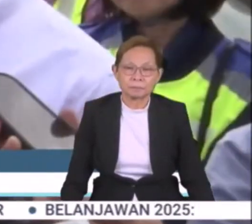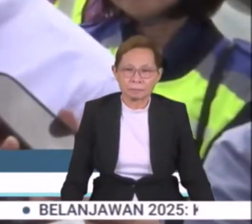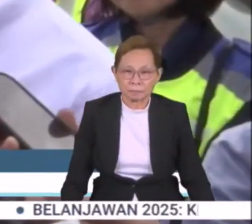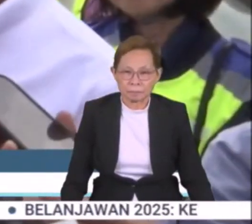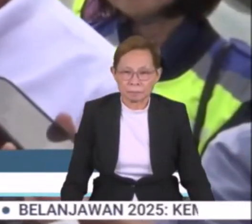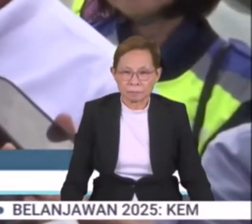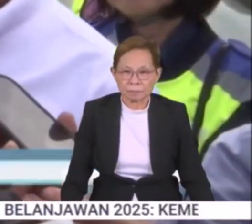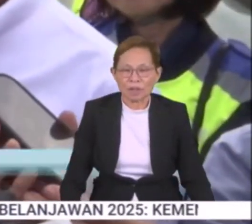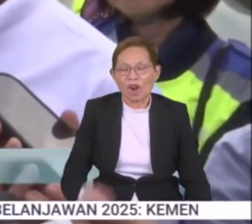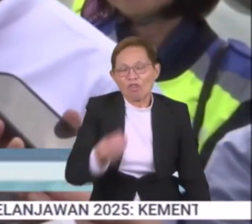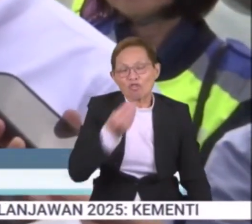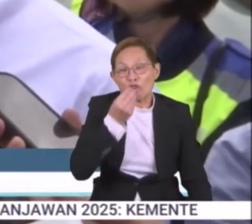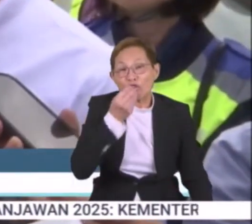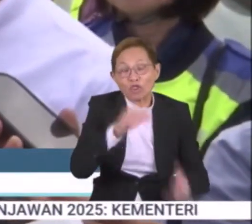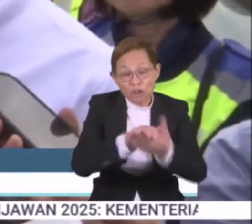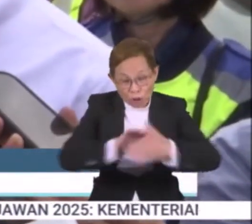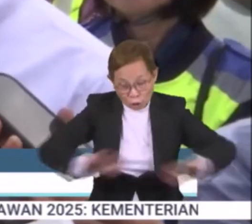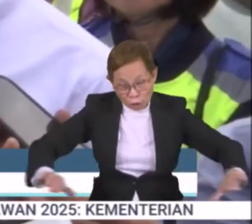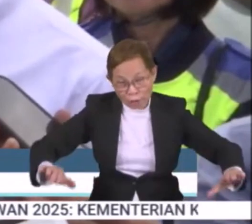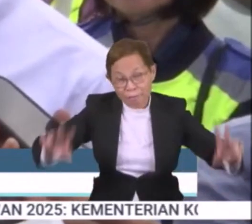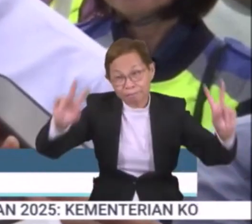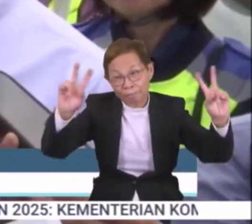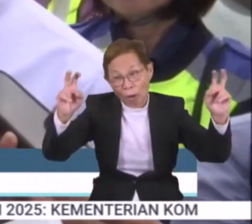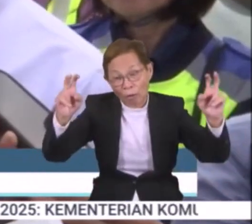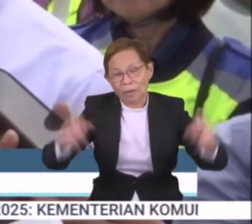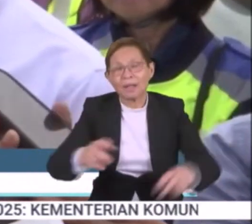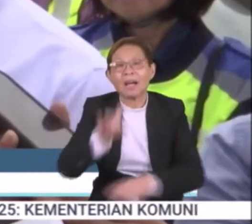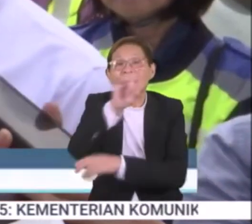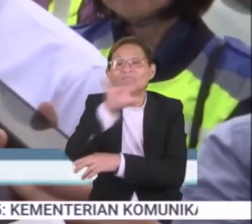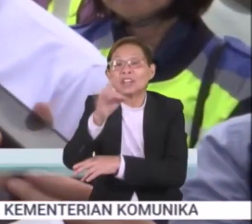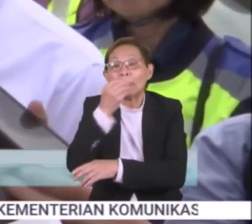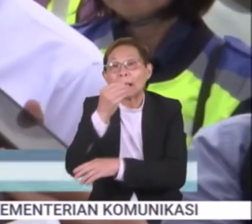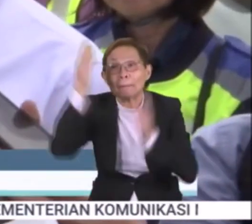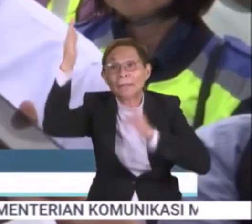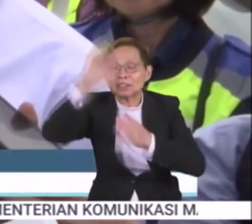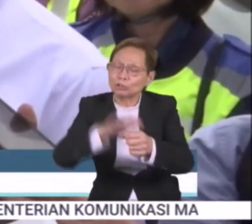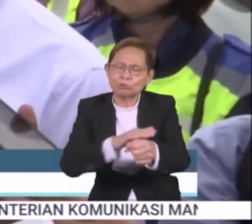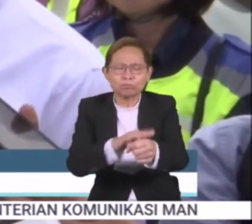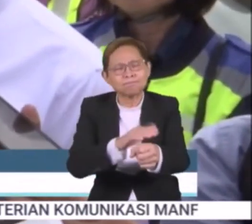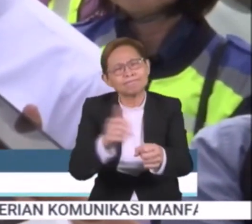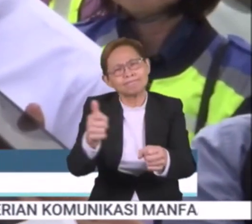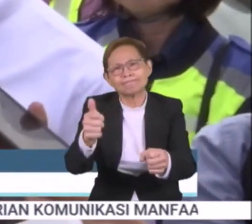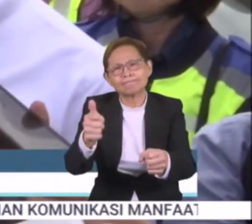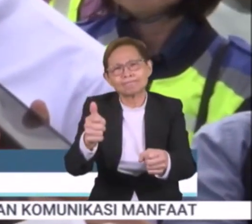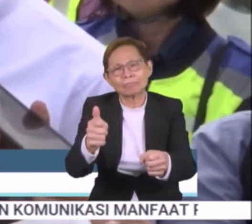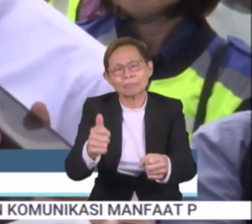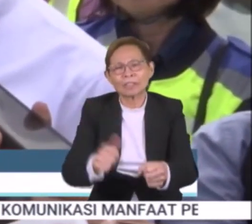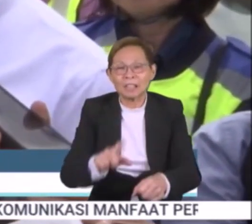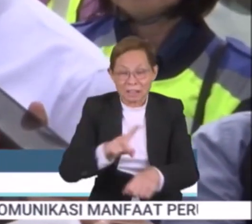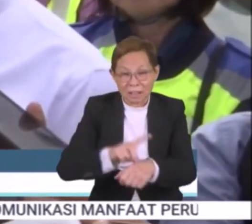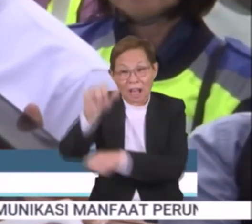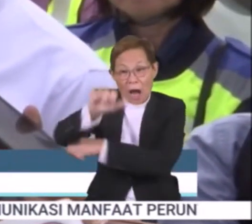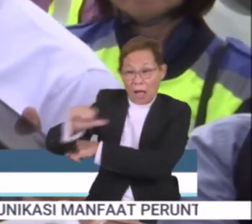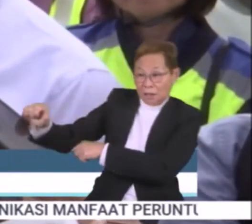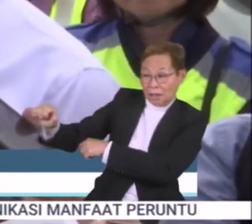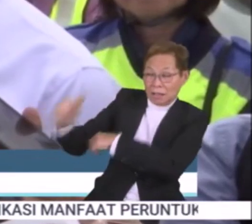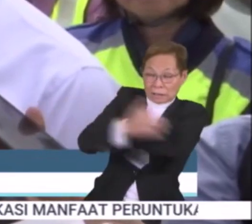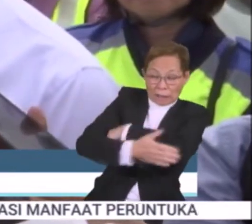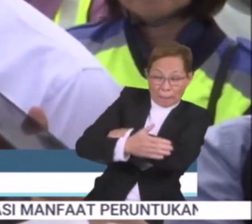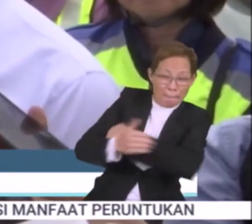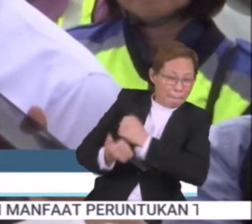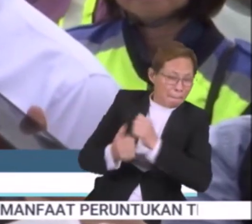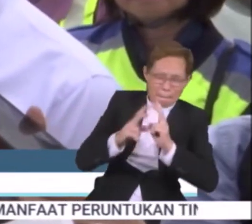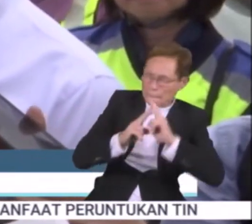Jadi food security ini, insyaAllah makanan di Malaysia cukup. Di Asia ini yang negara yang